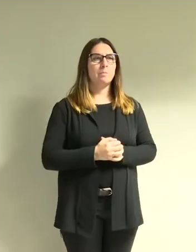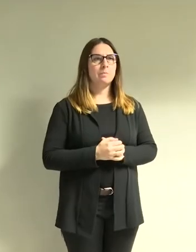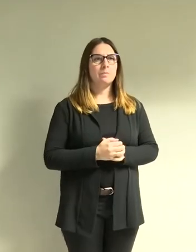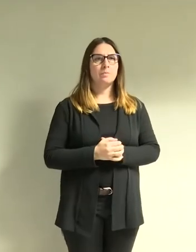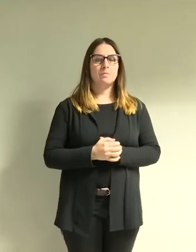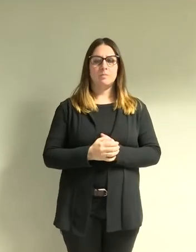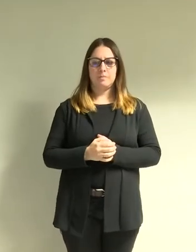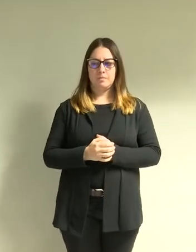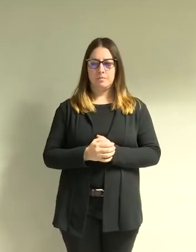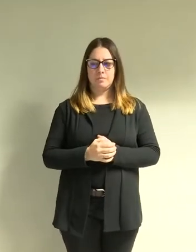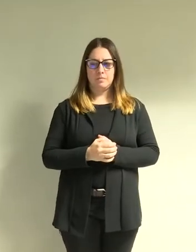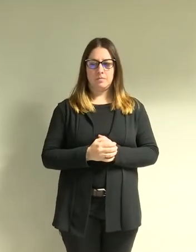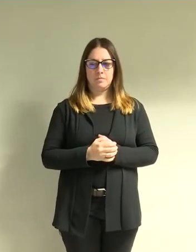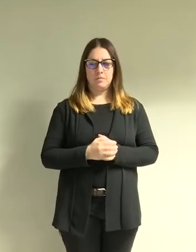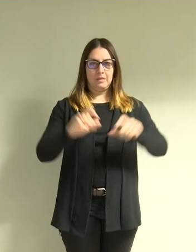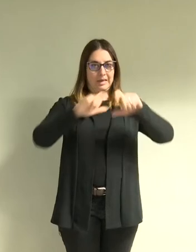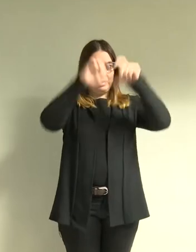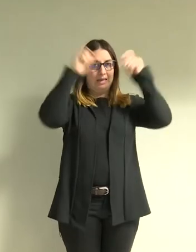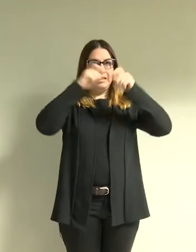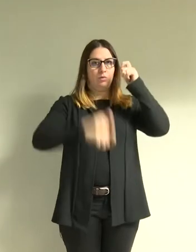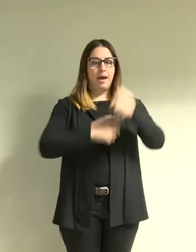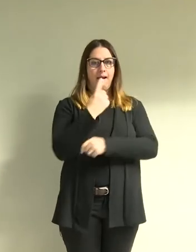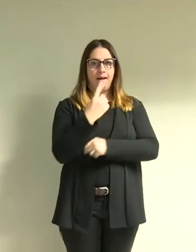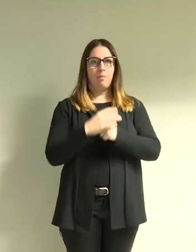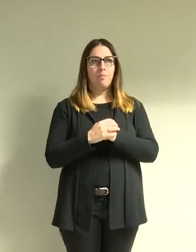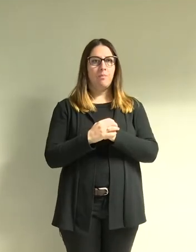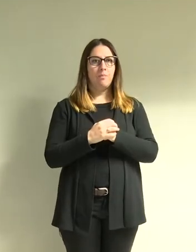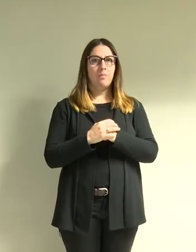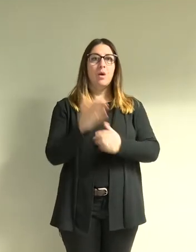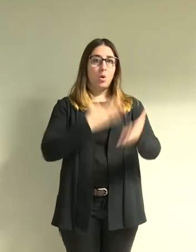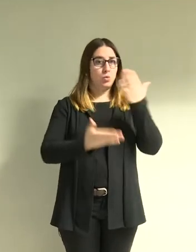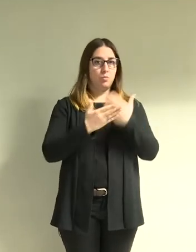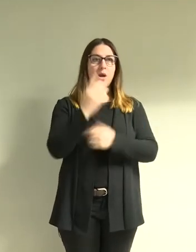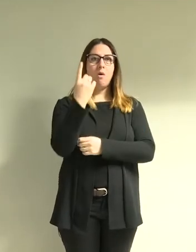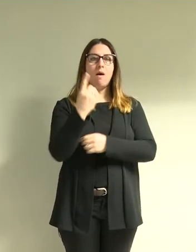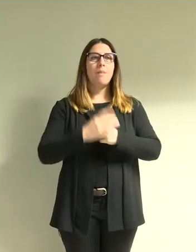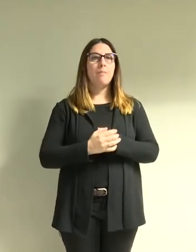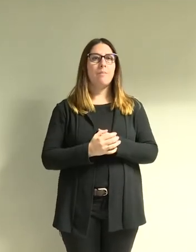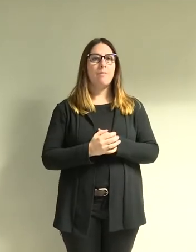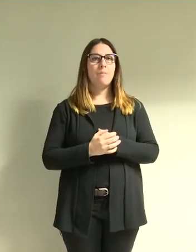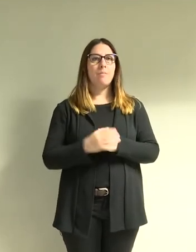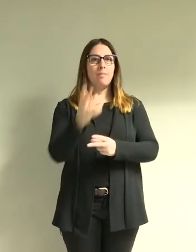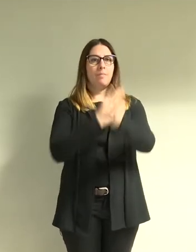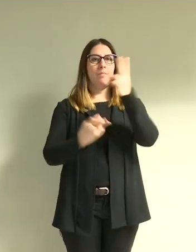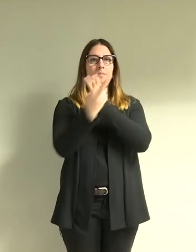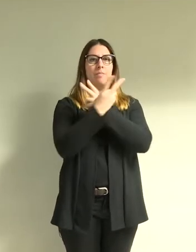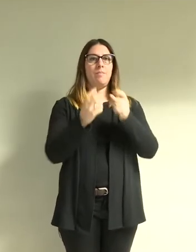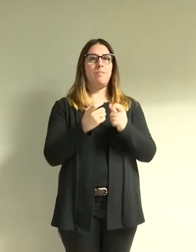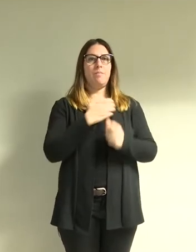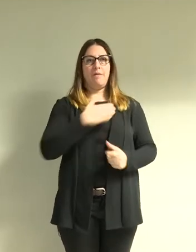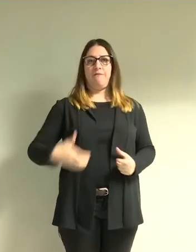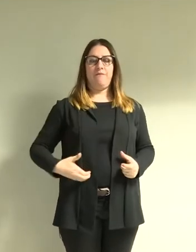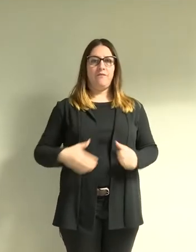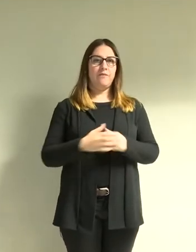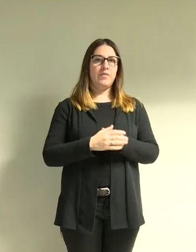il nous faut donc un titulaire et un suppléant nouveau représentant la ville donc nous avons